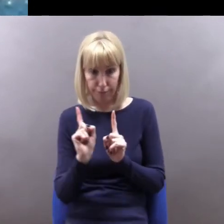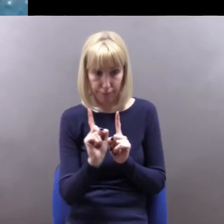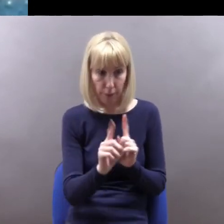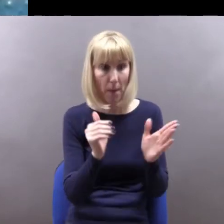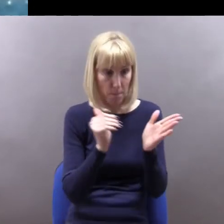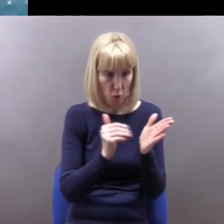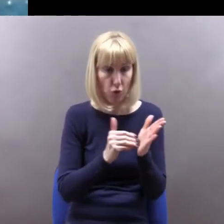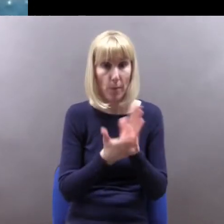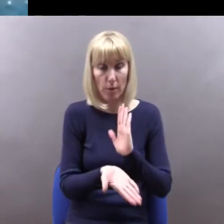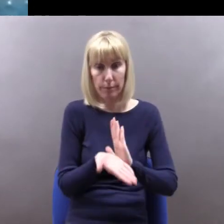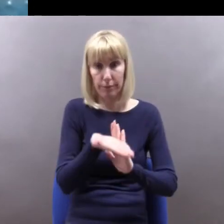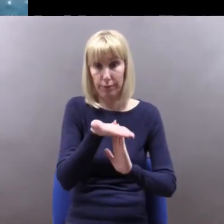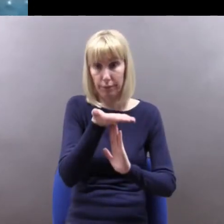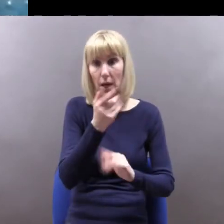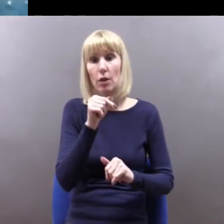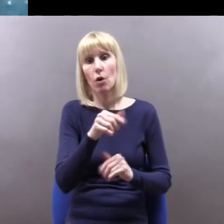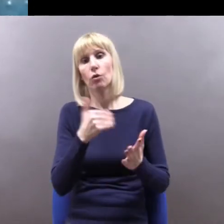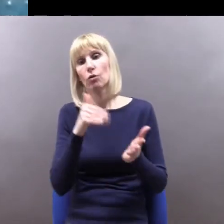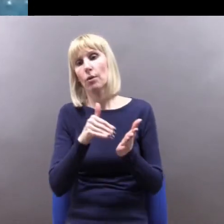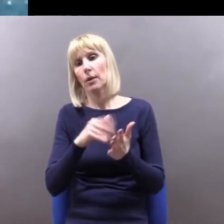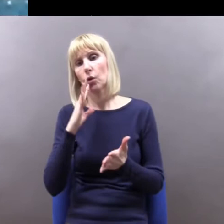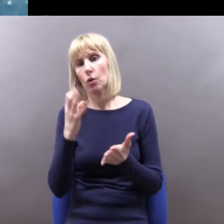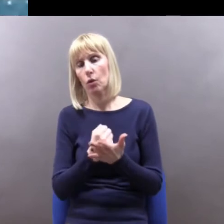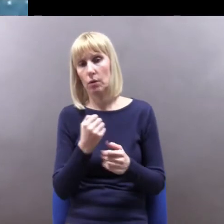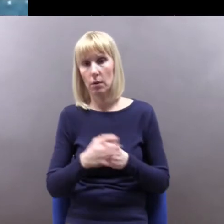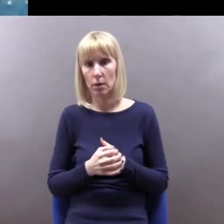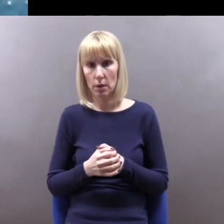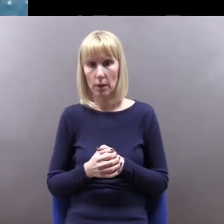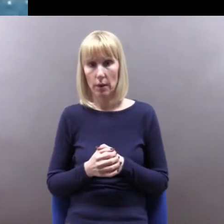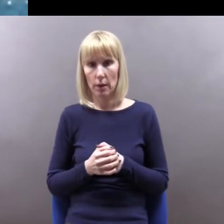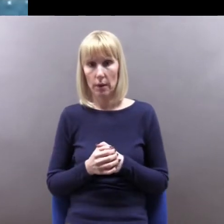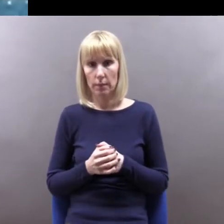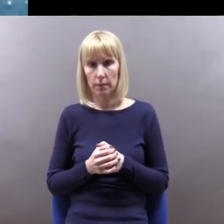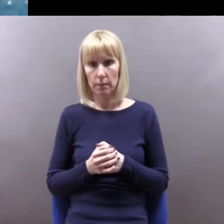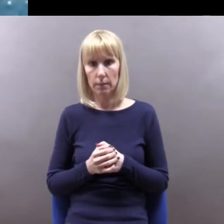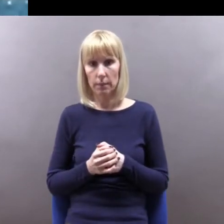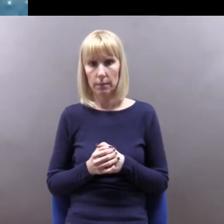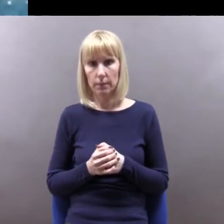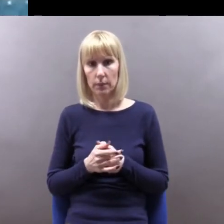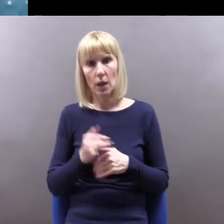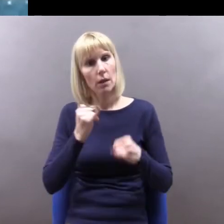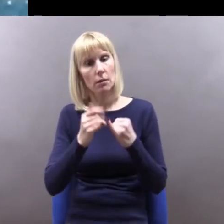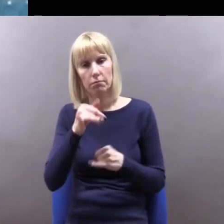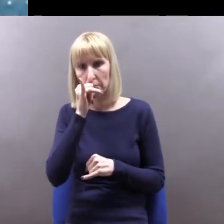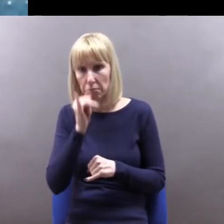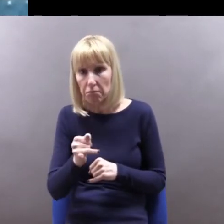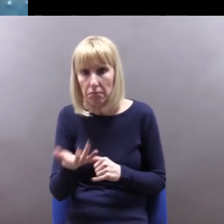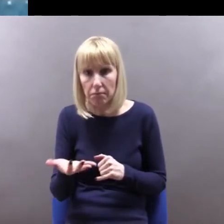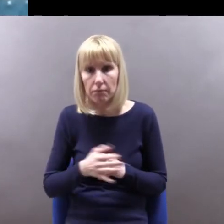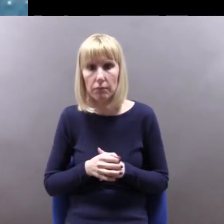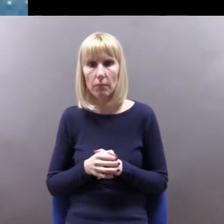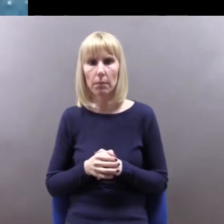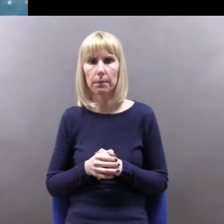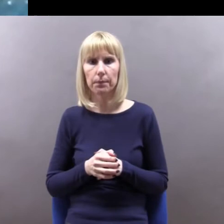która by potrzebowała tą platformę, żeby mogła z tego skorzystać. A jeżeli nie można,